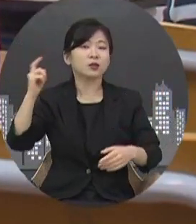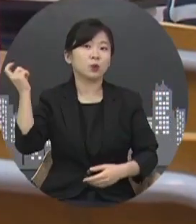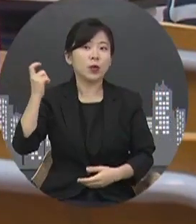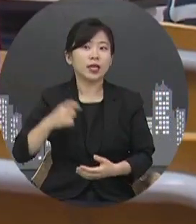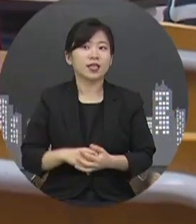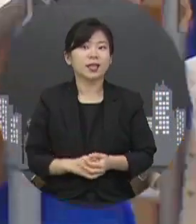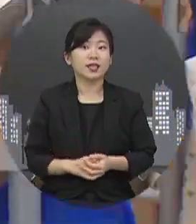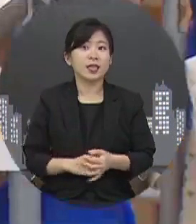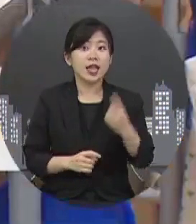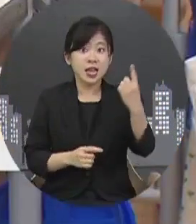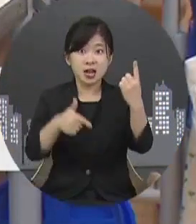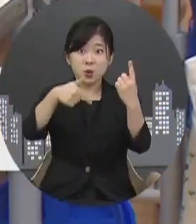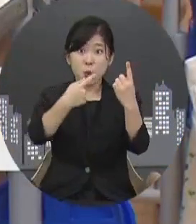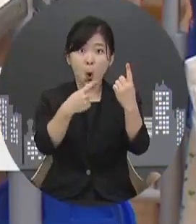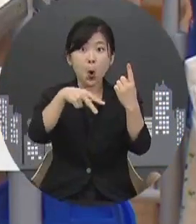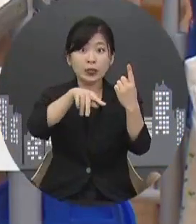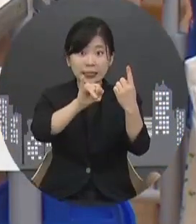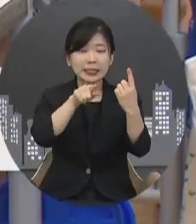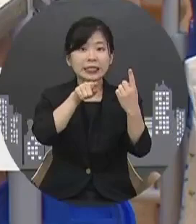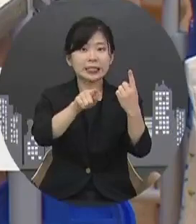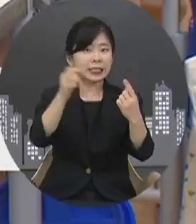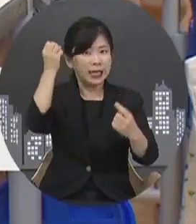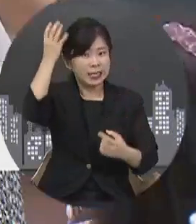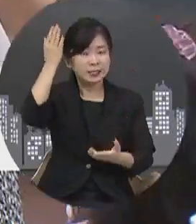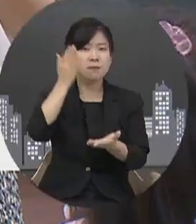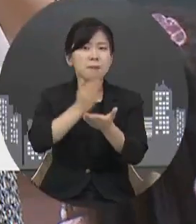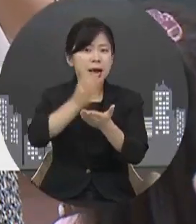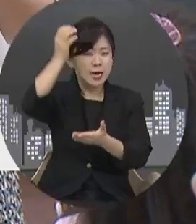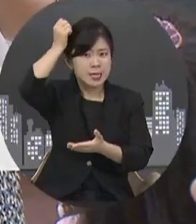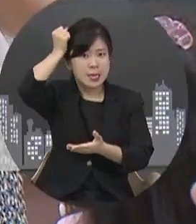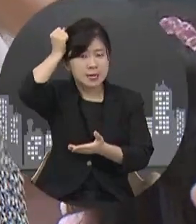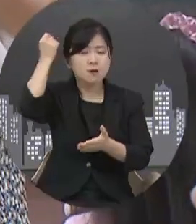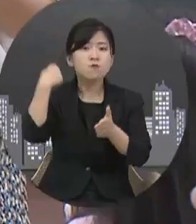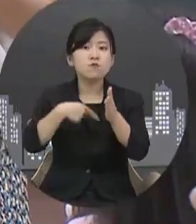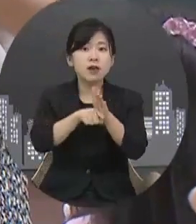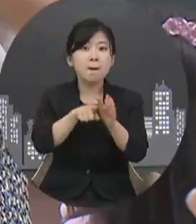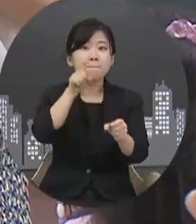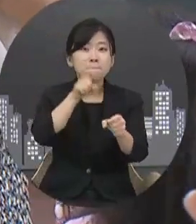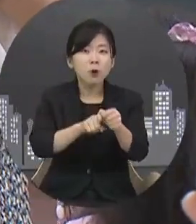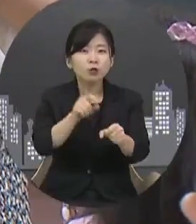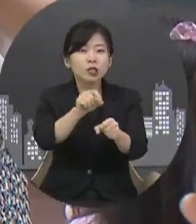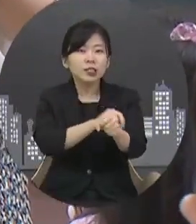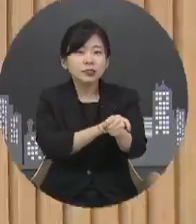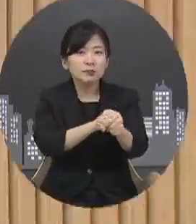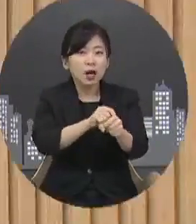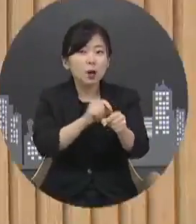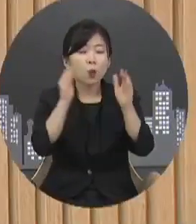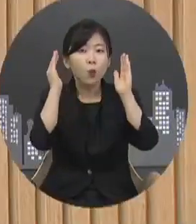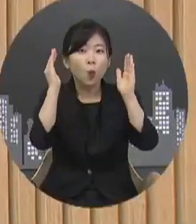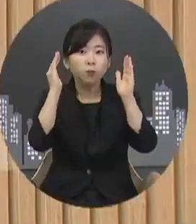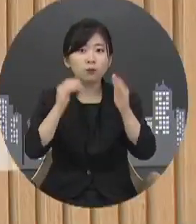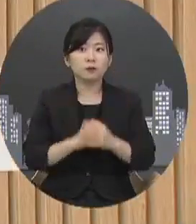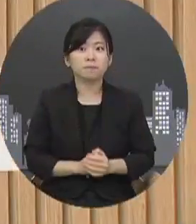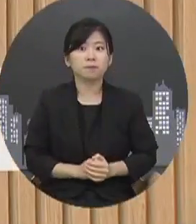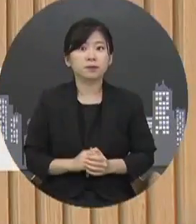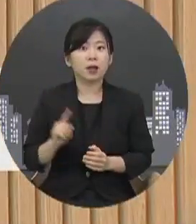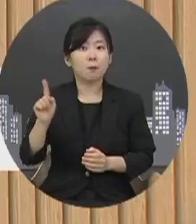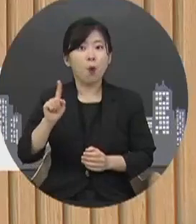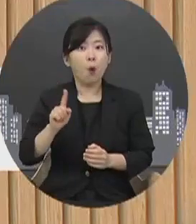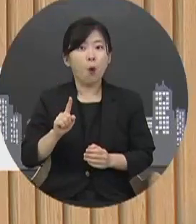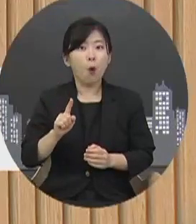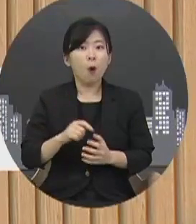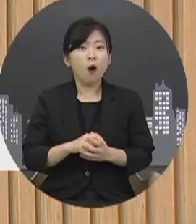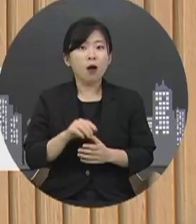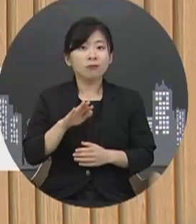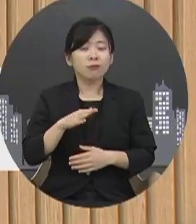1교시는 경술 국치일을 잊지 말자는 뜻에서 특별 수업으로 꾸려졌습니다. 잘 몰랐었는데 이 계기로 알게 되어서